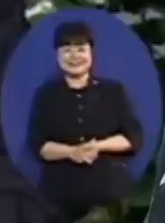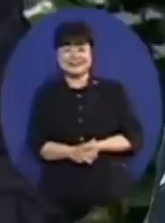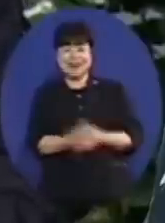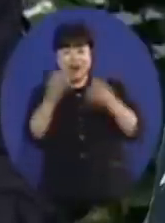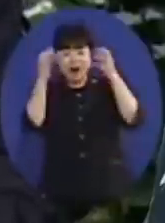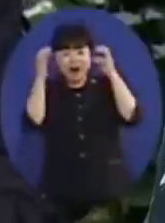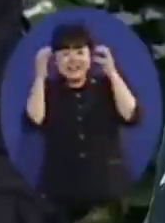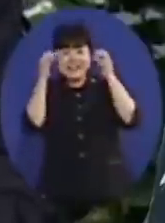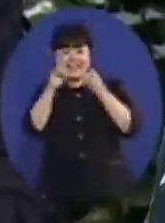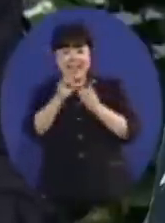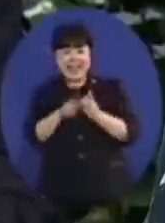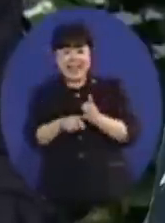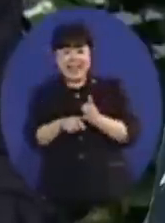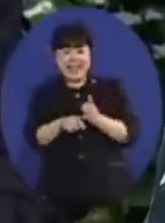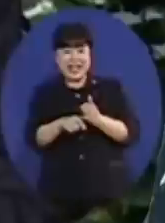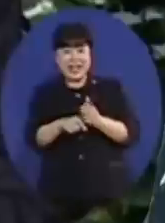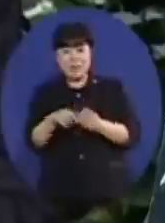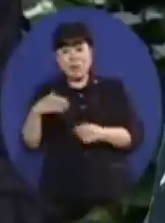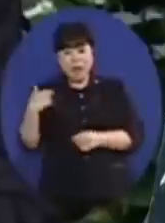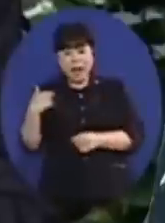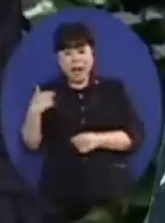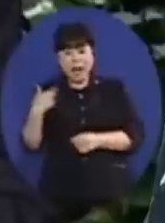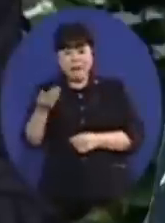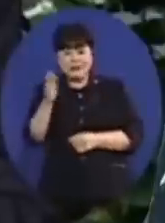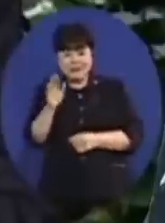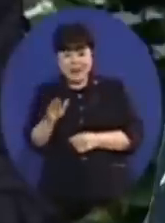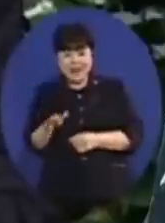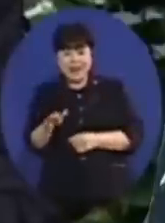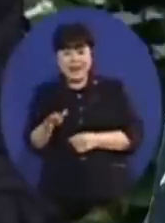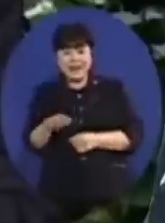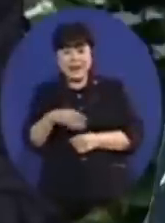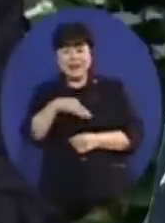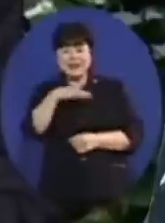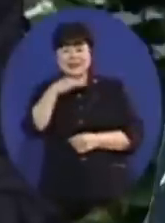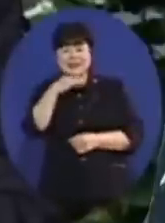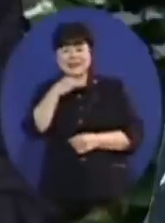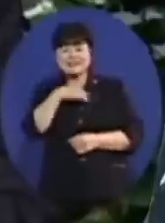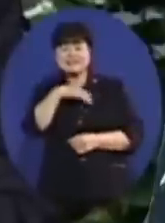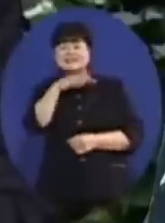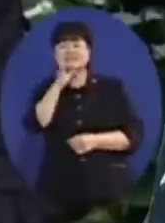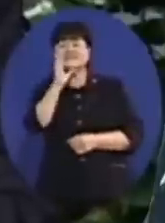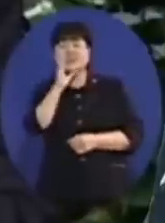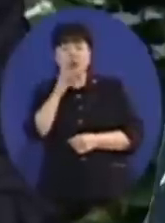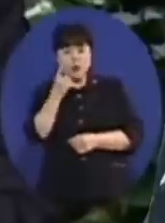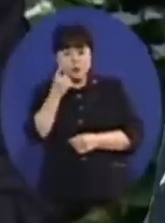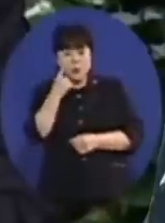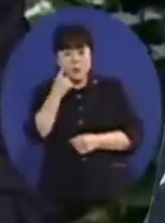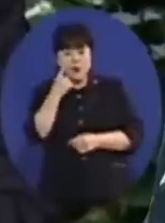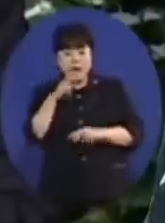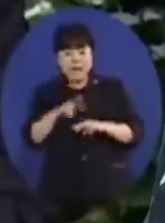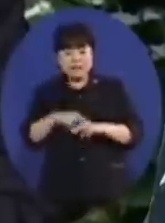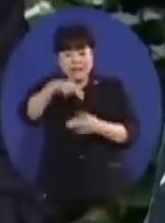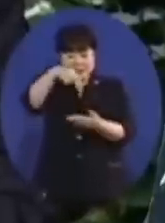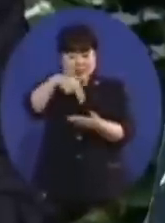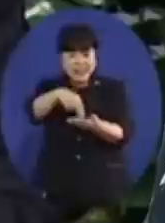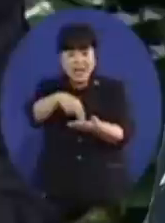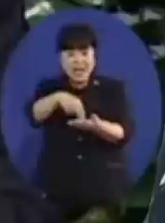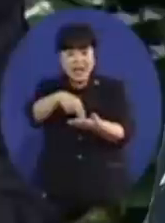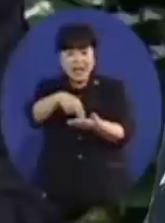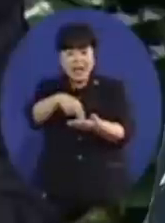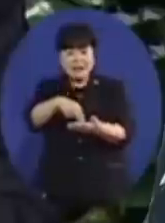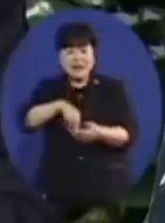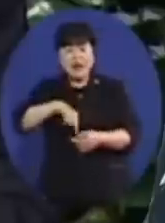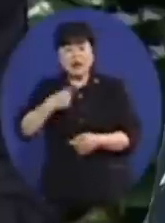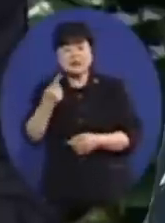어릴 때는 별로 그걸 몰랐는데 나이를 먹고 보니까 안전하시나 내